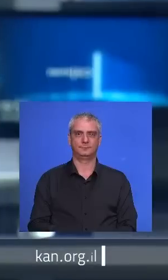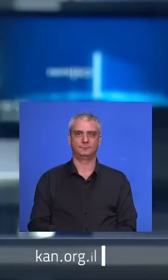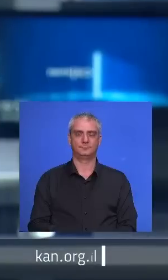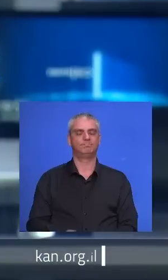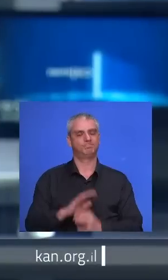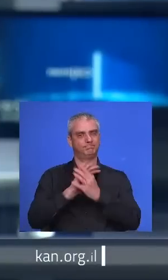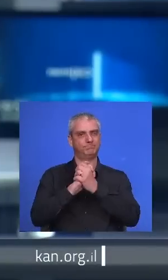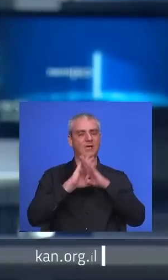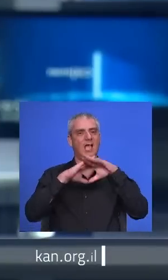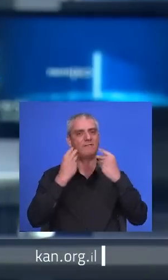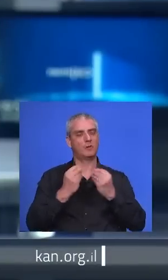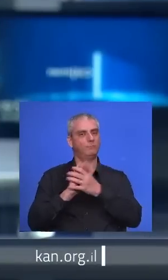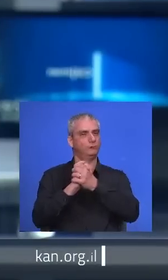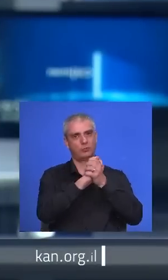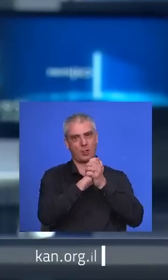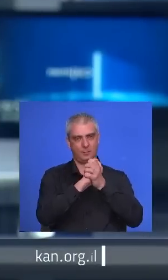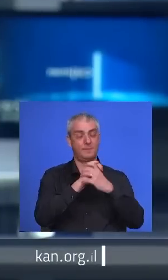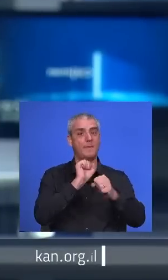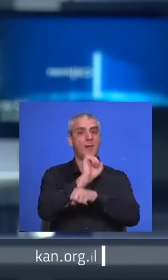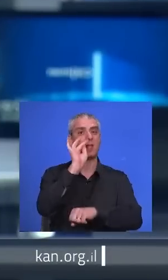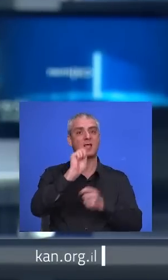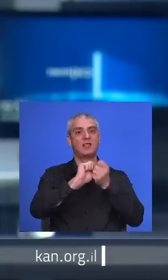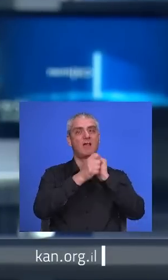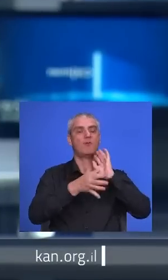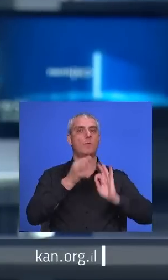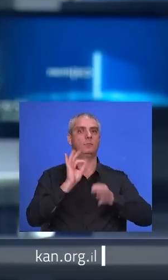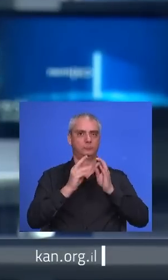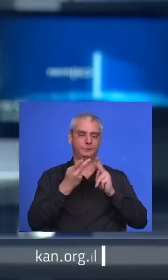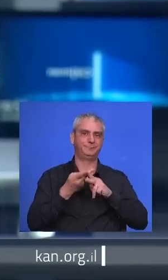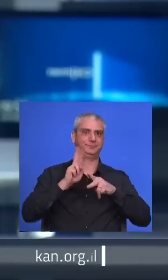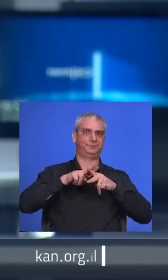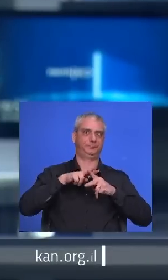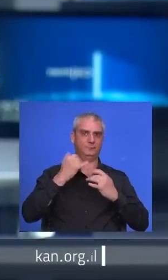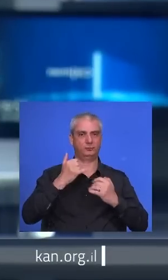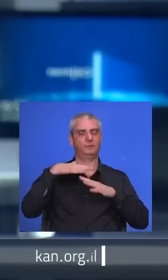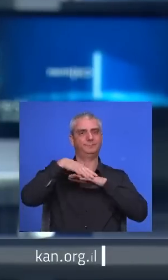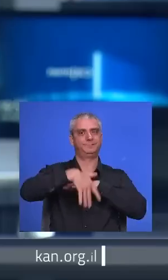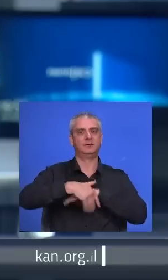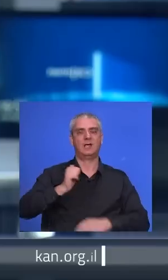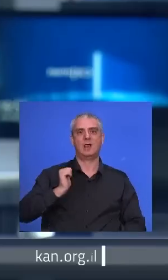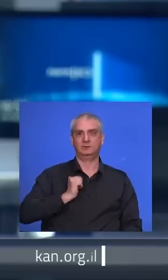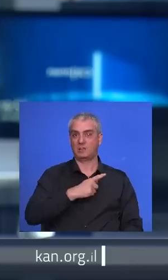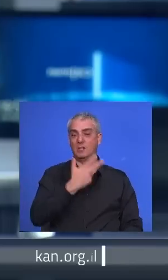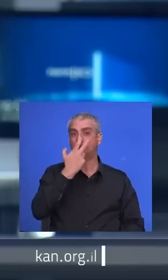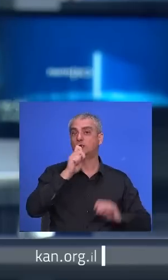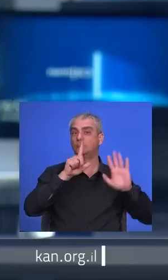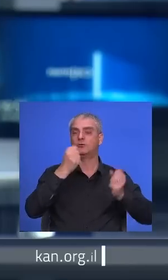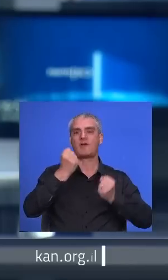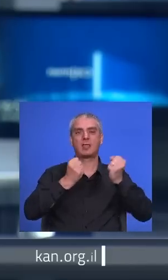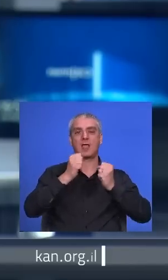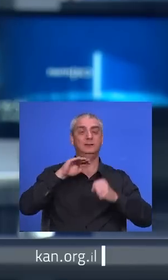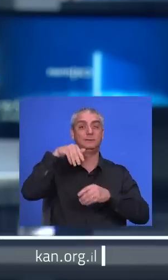ערב טוב, שלום רב לכם. המחאה נגד הרפורמה המשפטית עולה מדרגה ומחלחלת לצהל. 37 טייסים מתוך